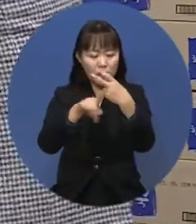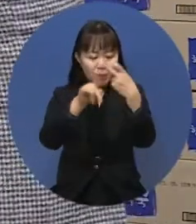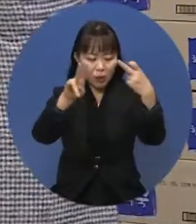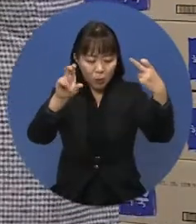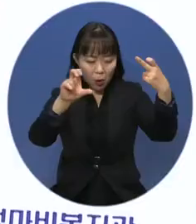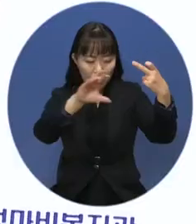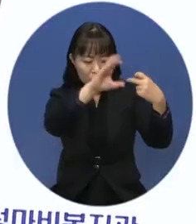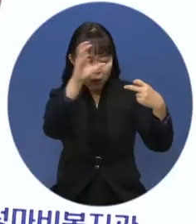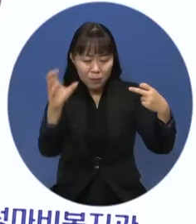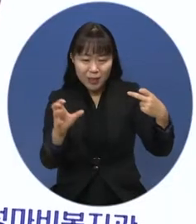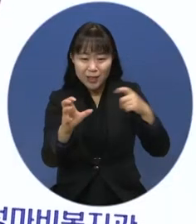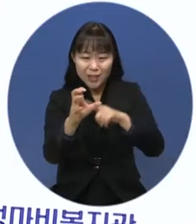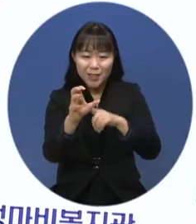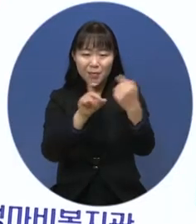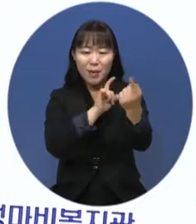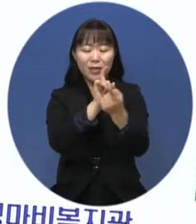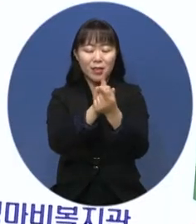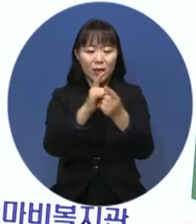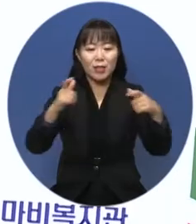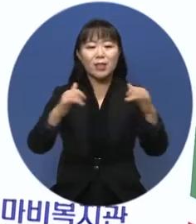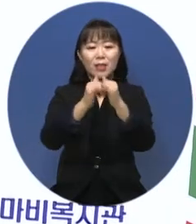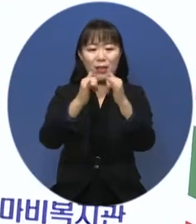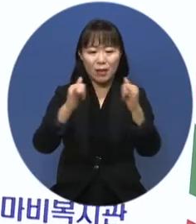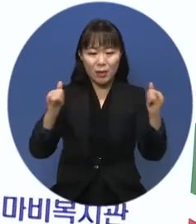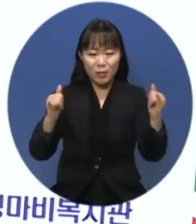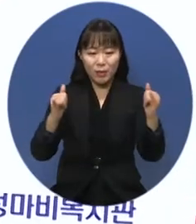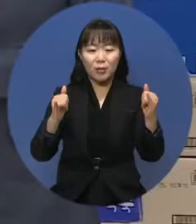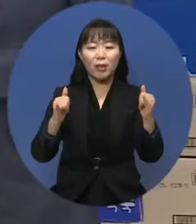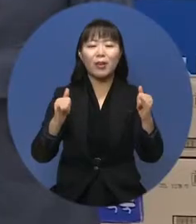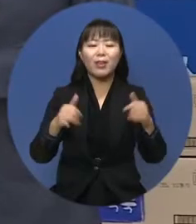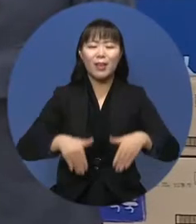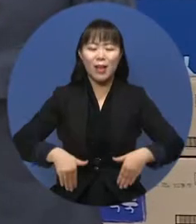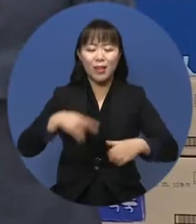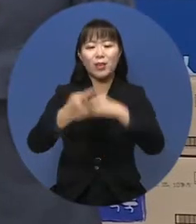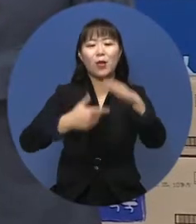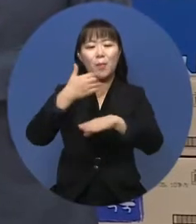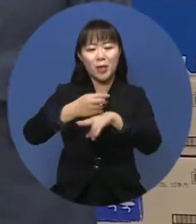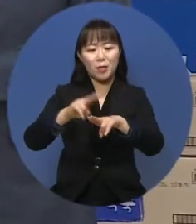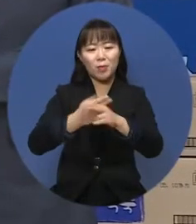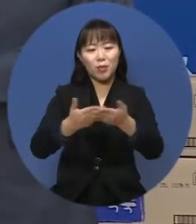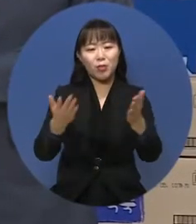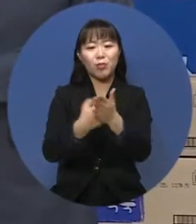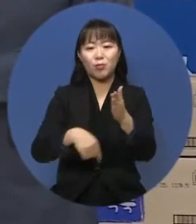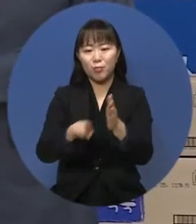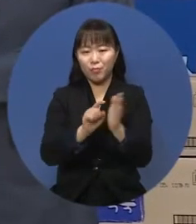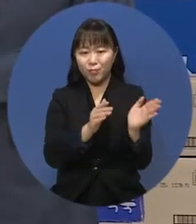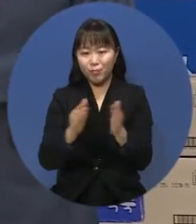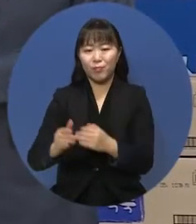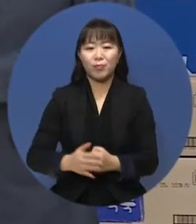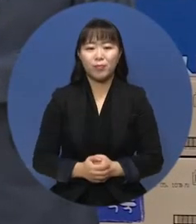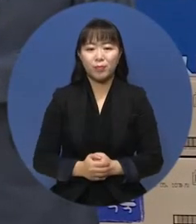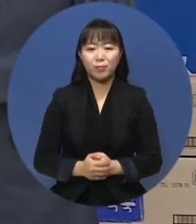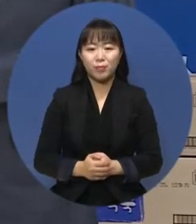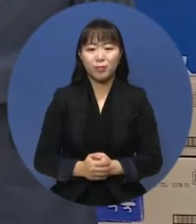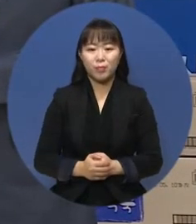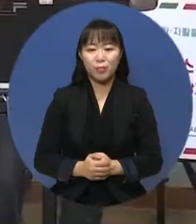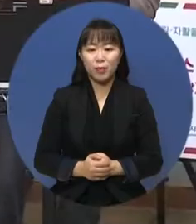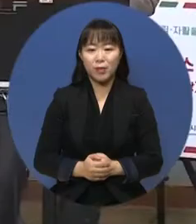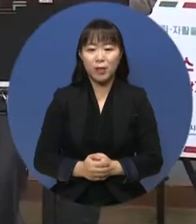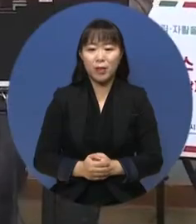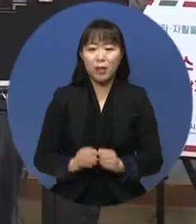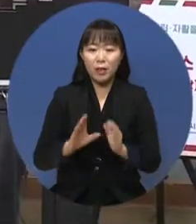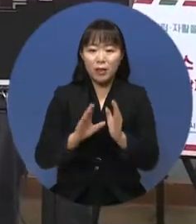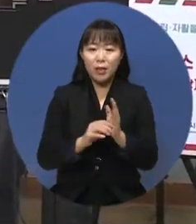맞이해 지역사 의 주민들에게 따뜻한 연말을 선사하기 위해 마련됐습니다 이날 현장에서는